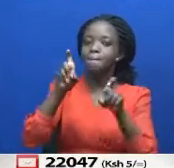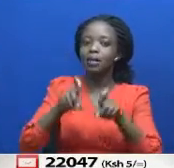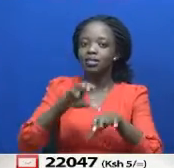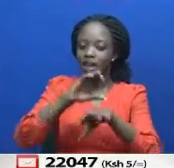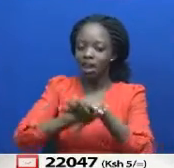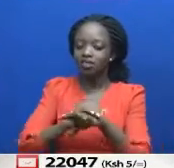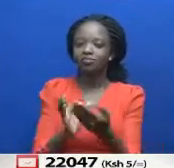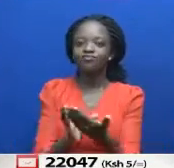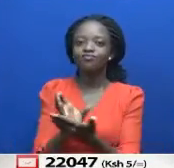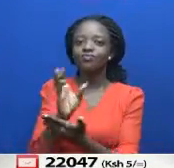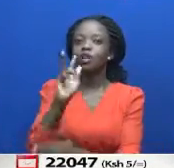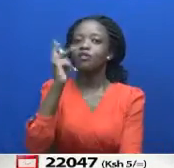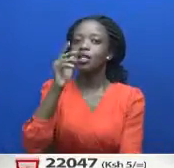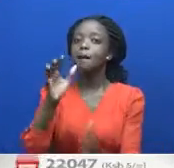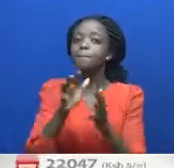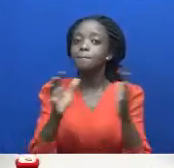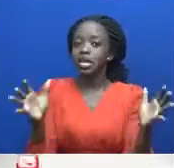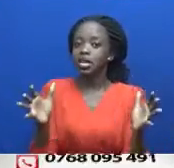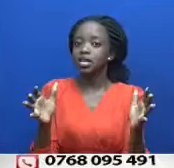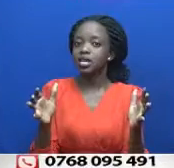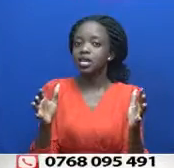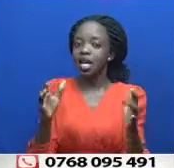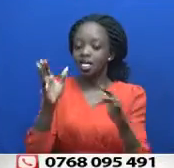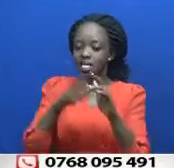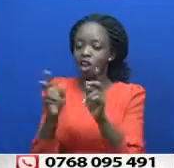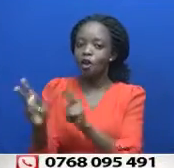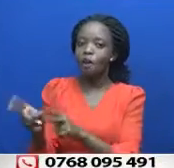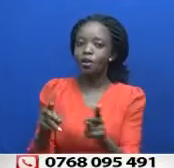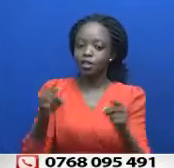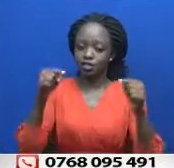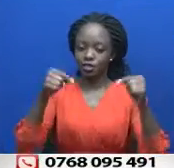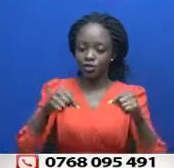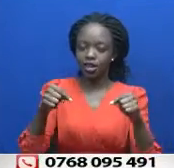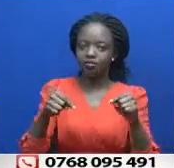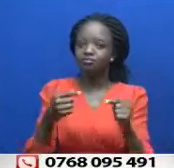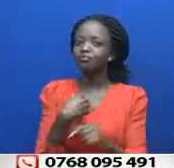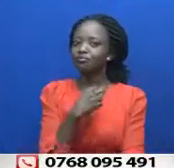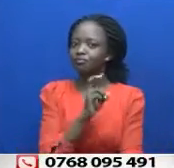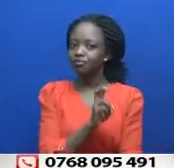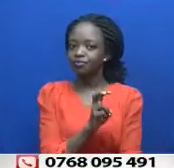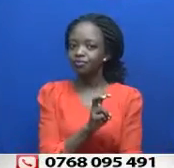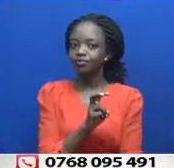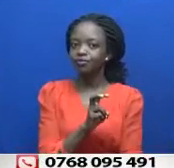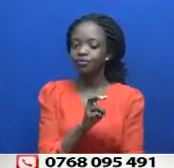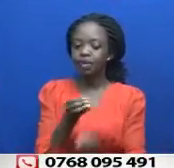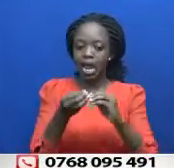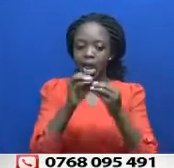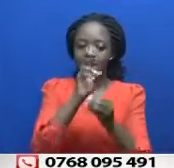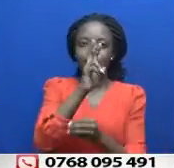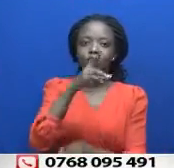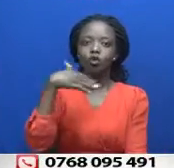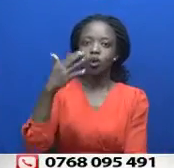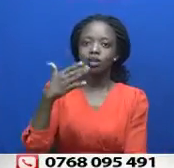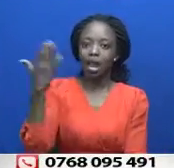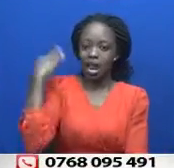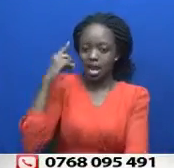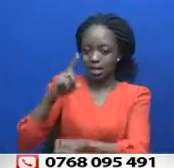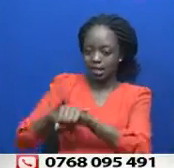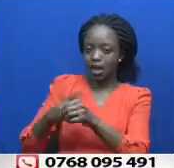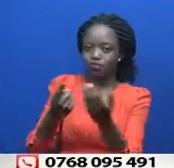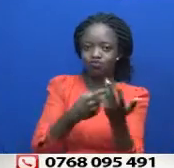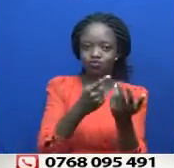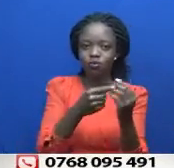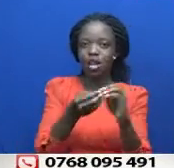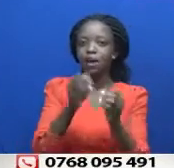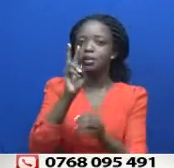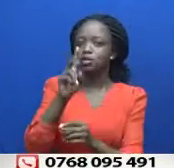wa Kenya mkubwa zaidi kuliko vile huwa tunapewa, kwa sababu saa hizi tunaangalia kwamba huwa tunakuwa hata hiyo namba 2 hata last census, but ukiangalia